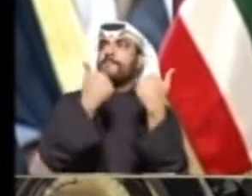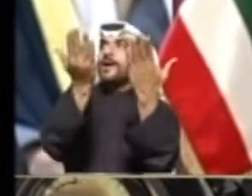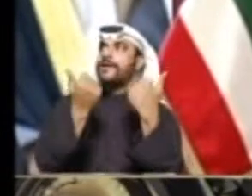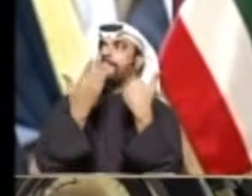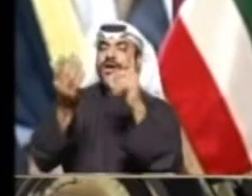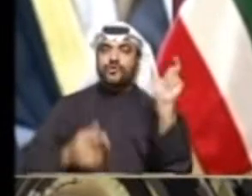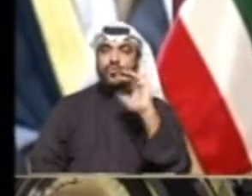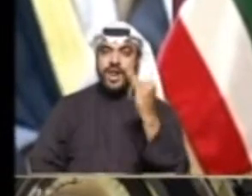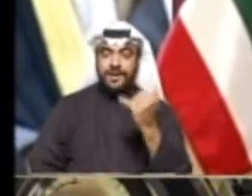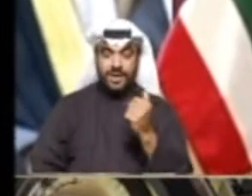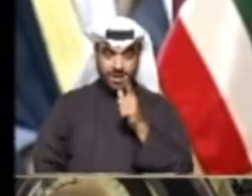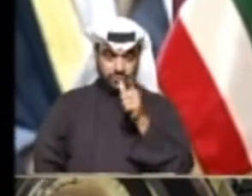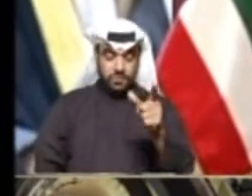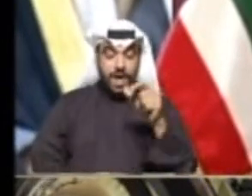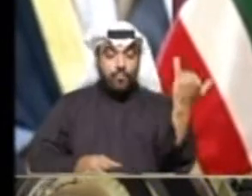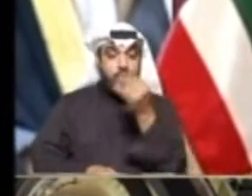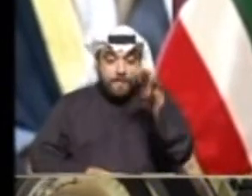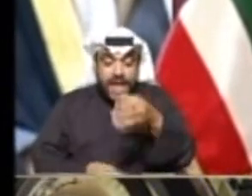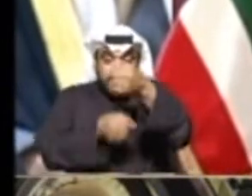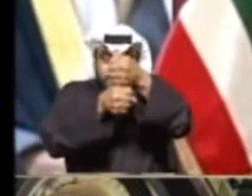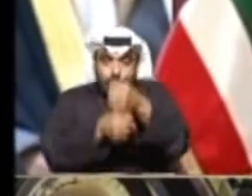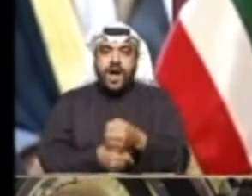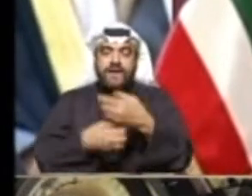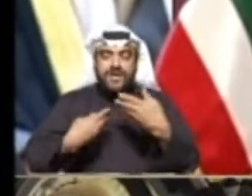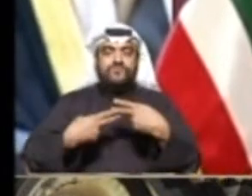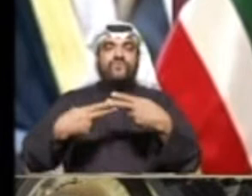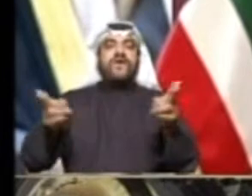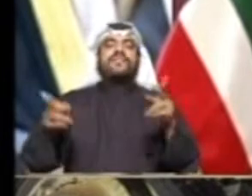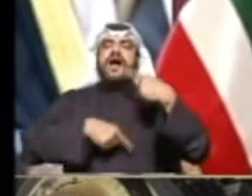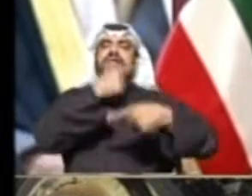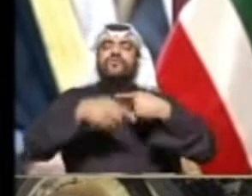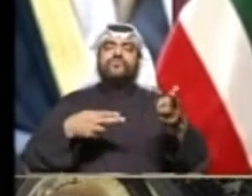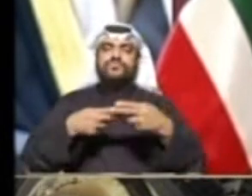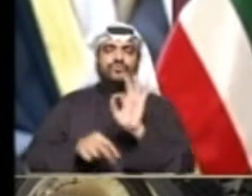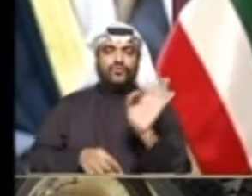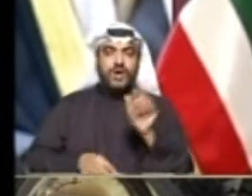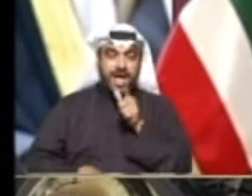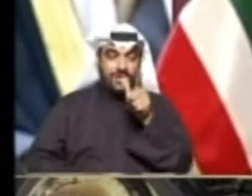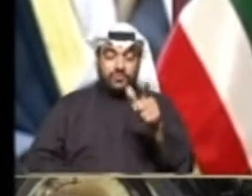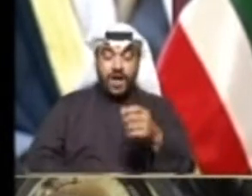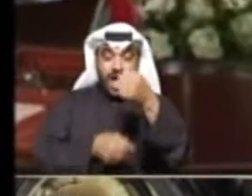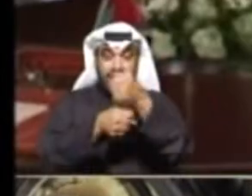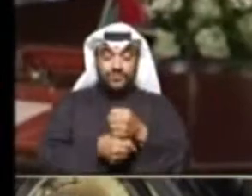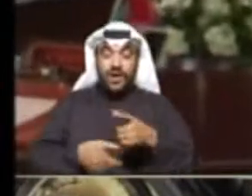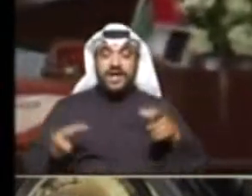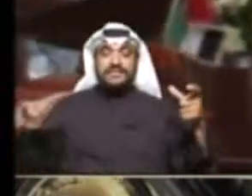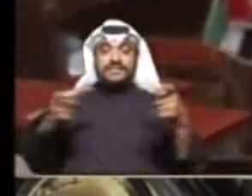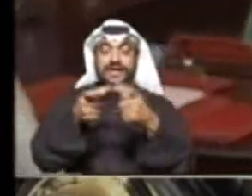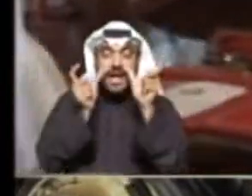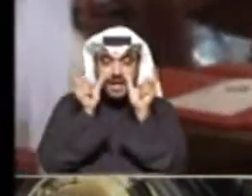بالمنطقة. واستطاع المجلس من خلال هذه الإنجازات أن يمثل إطارا قويا للأمن